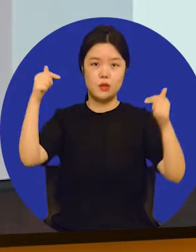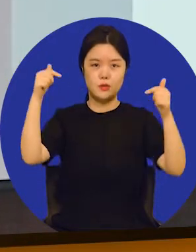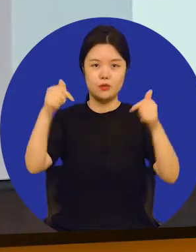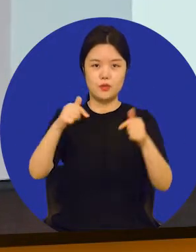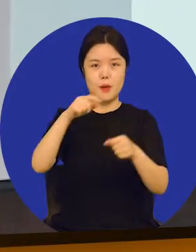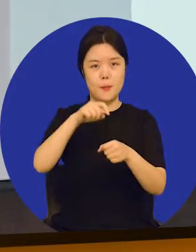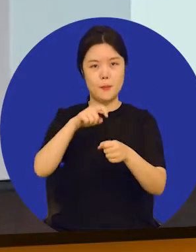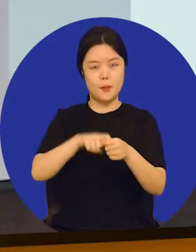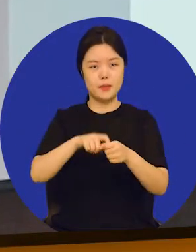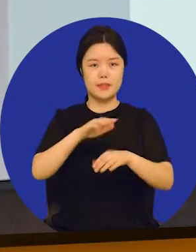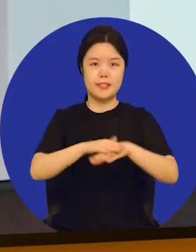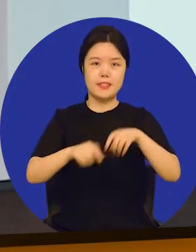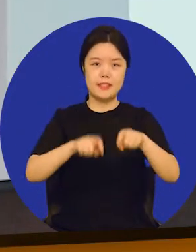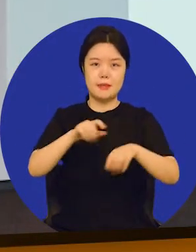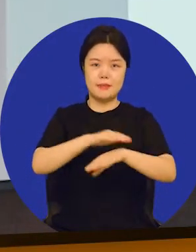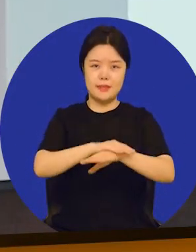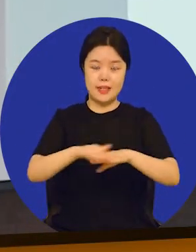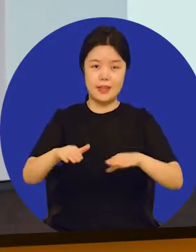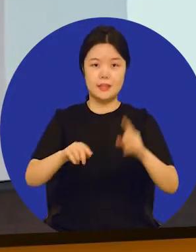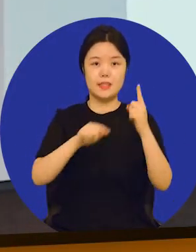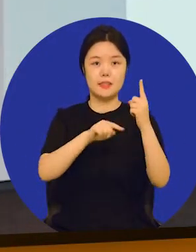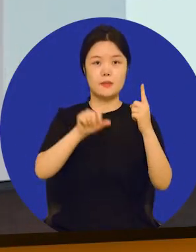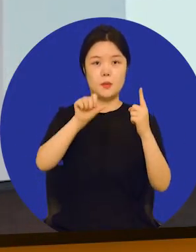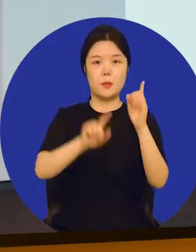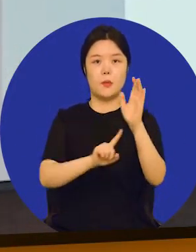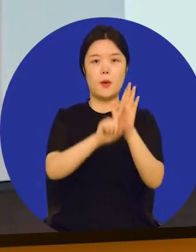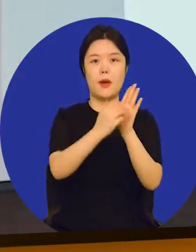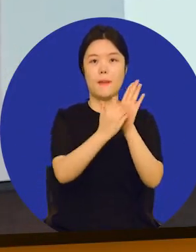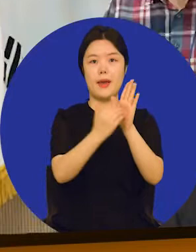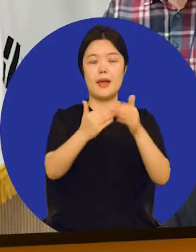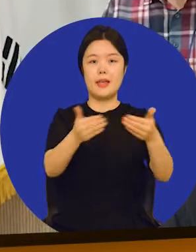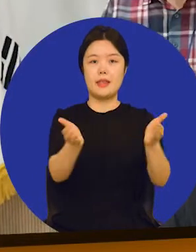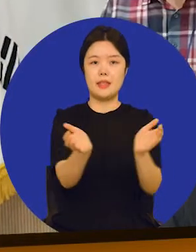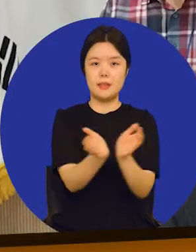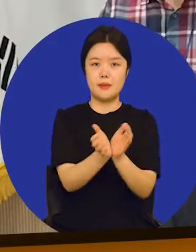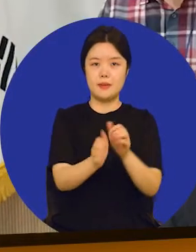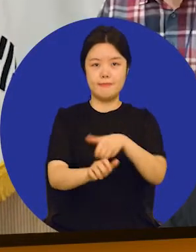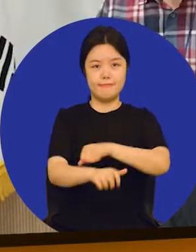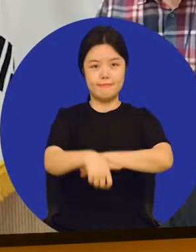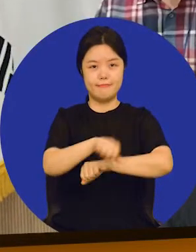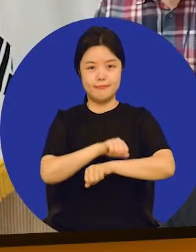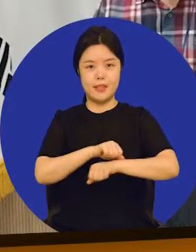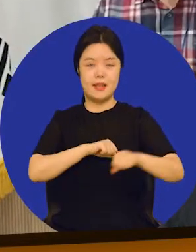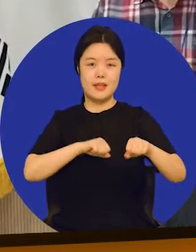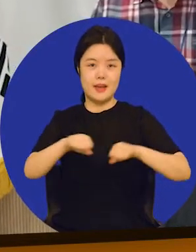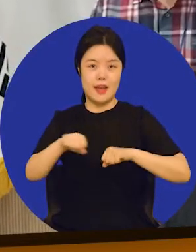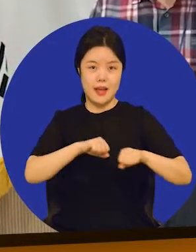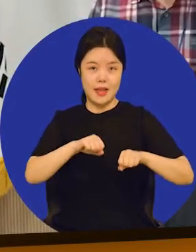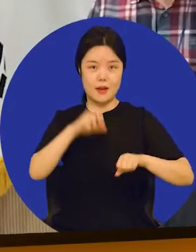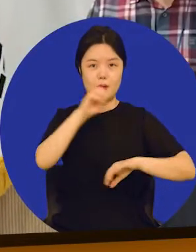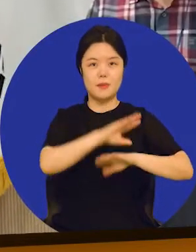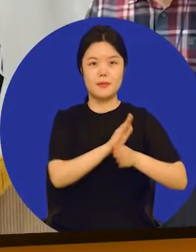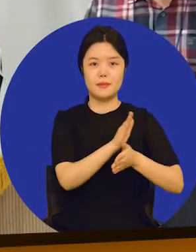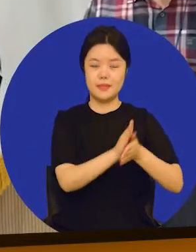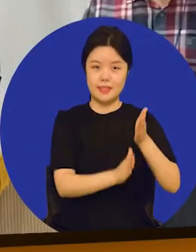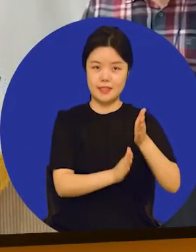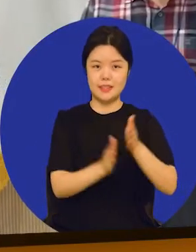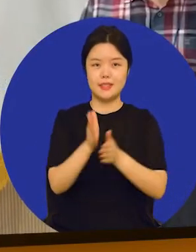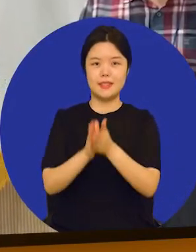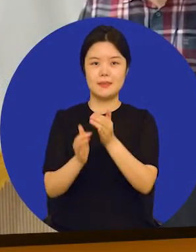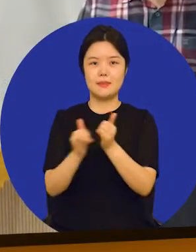민관이 업체로 만들어온 1점 어도 기후의 병 등 선도적으로 기후 위기에 대응해 온 광명 시와